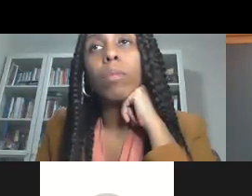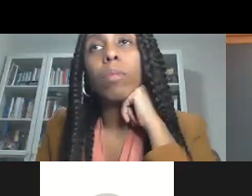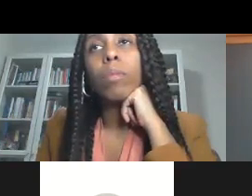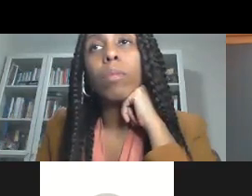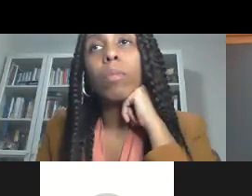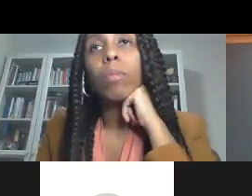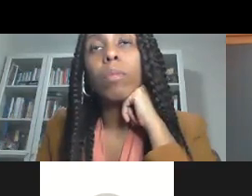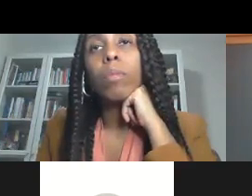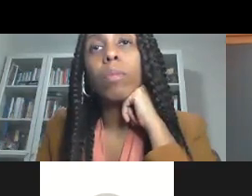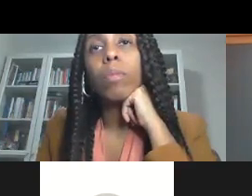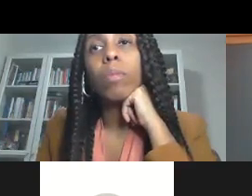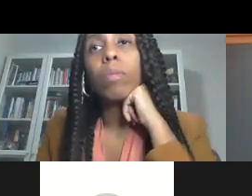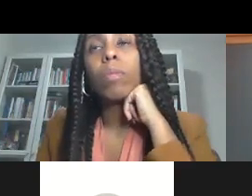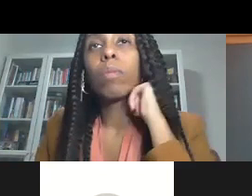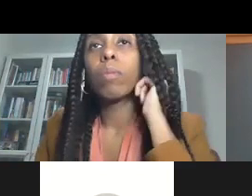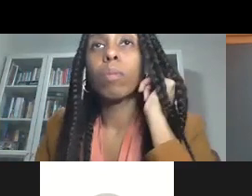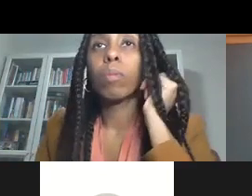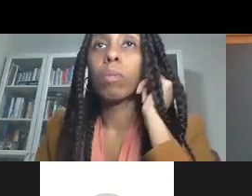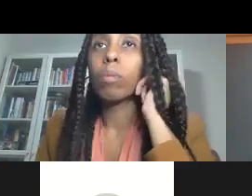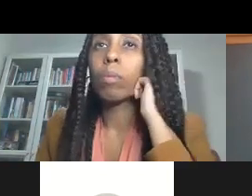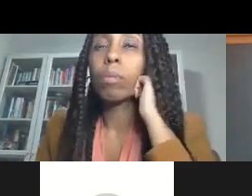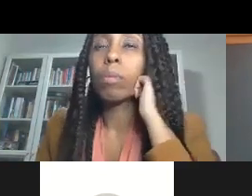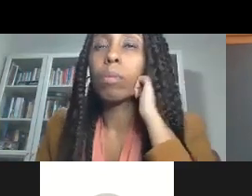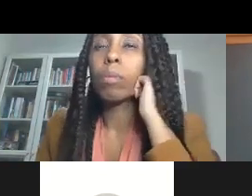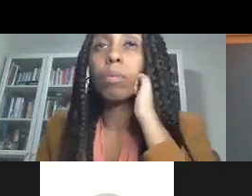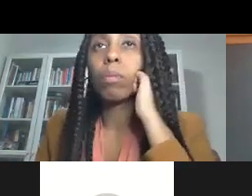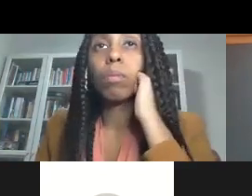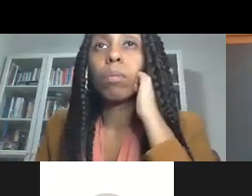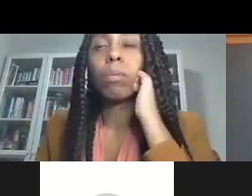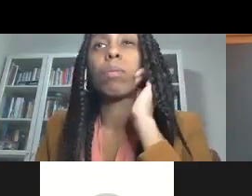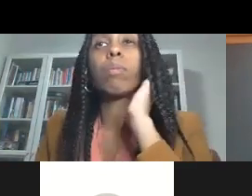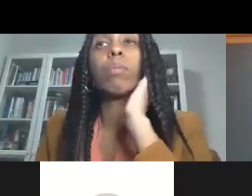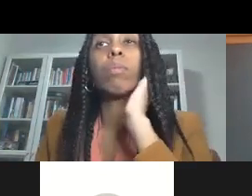但是呢，不能作为绝对因素。 But you cannot use this as an absolute reference.